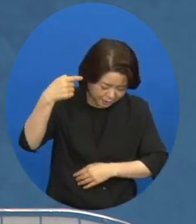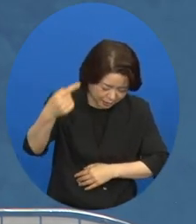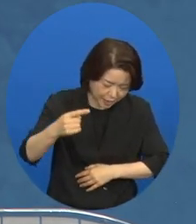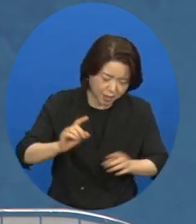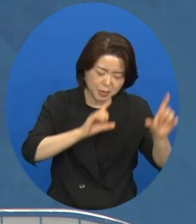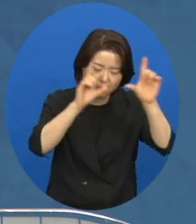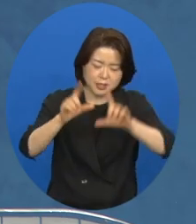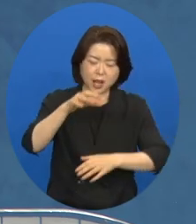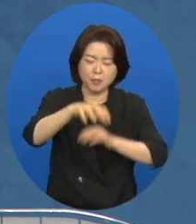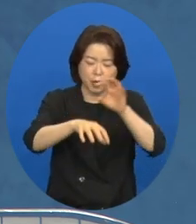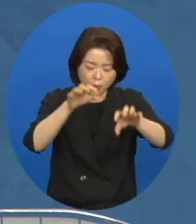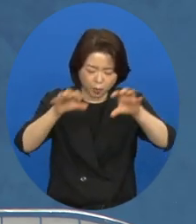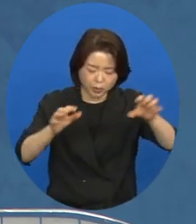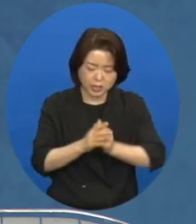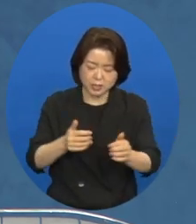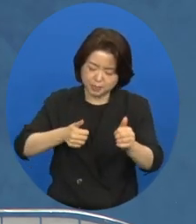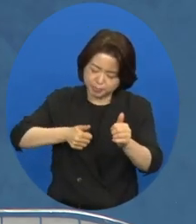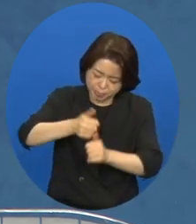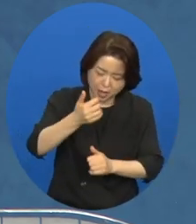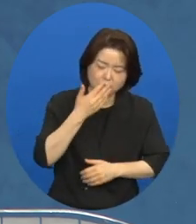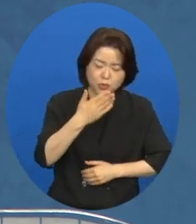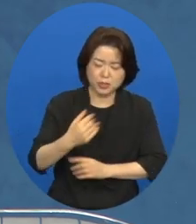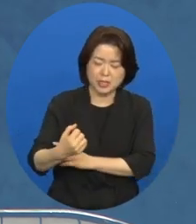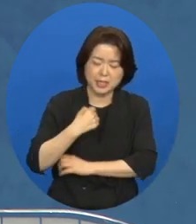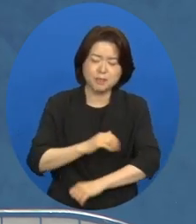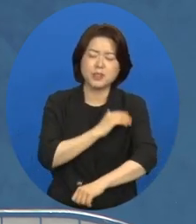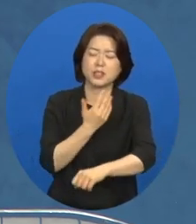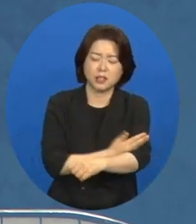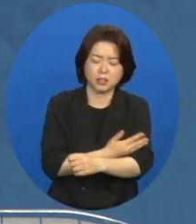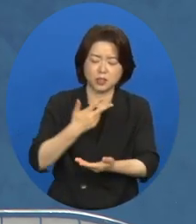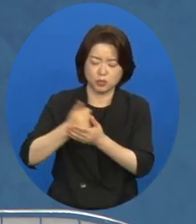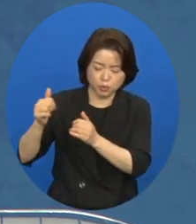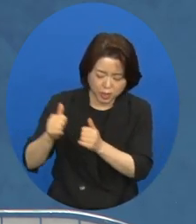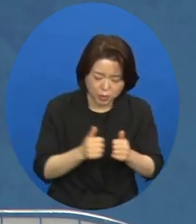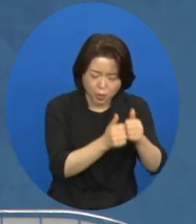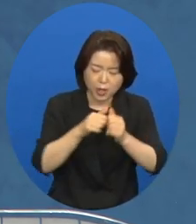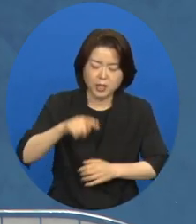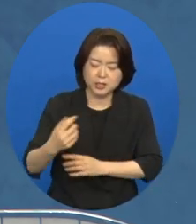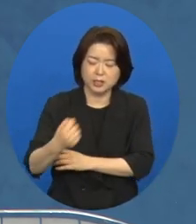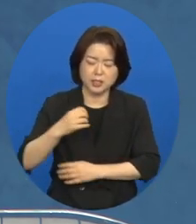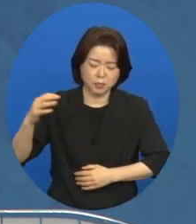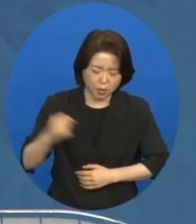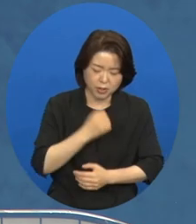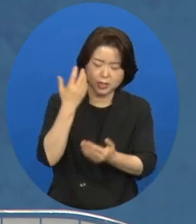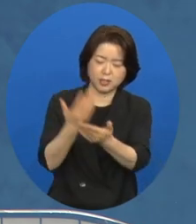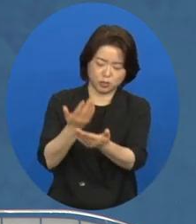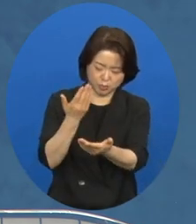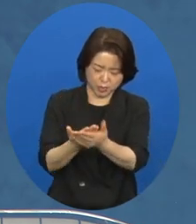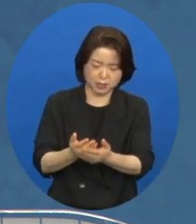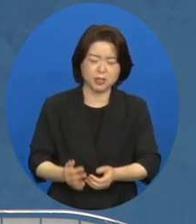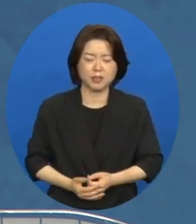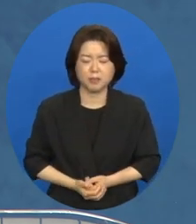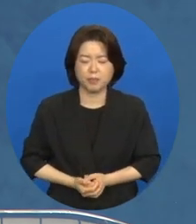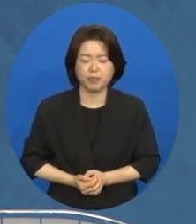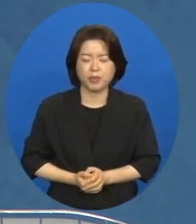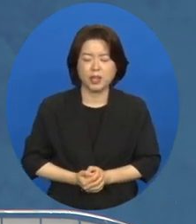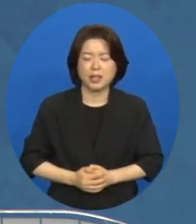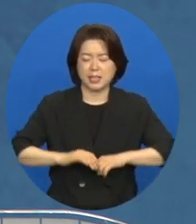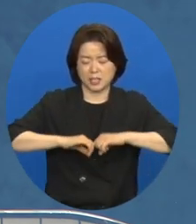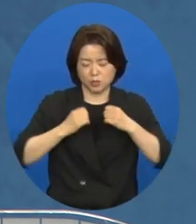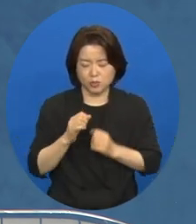현장에서 승리할 수 있는 힘과 능력, 주와 동행함으로 그 힘을 얻게 하여 주시옵소서.